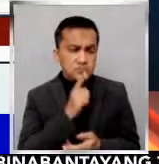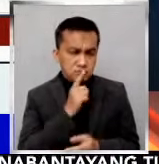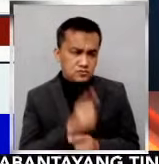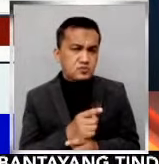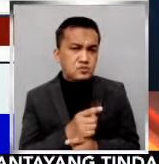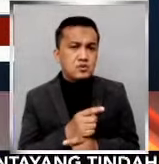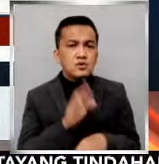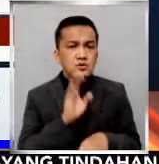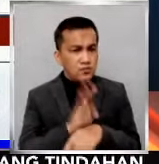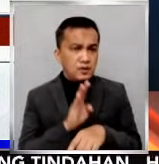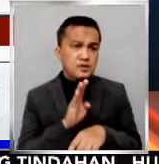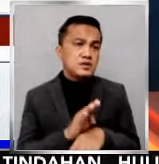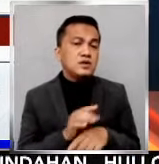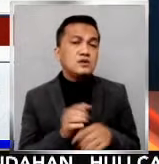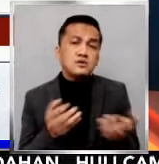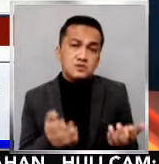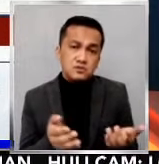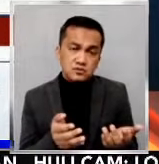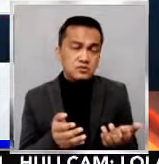na